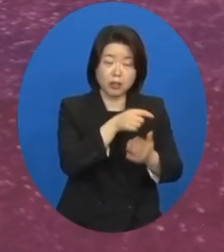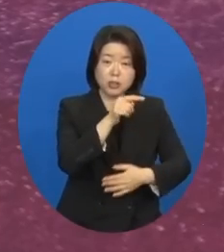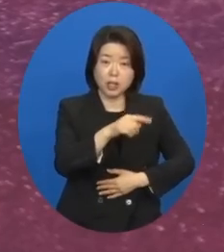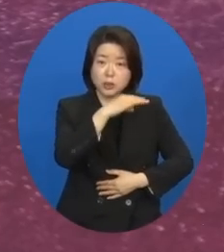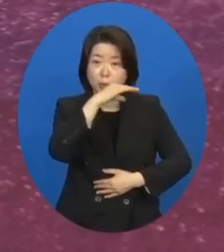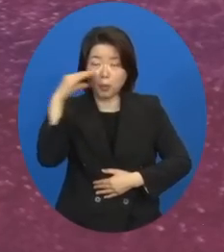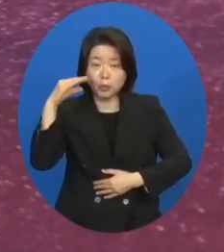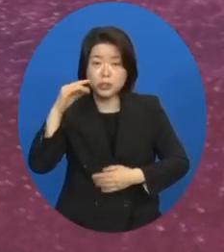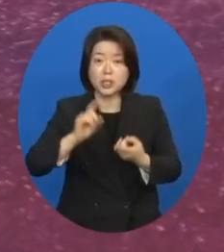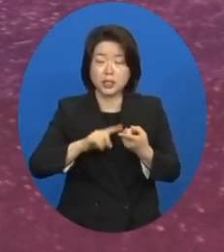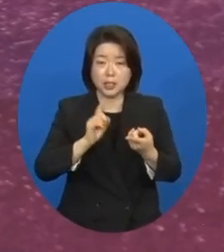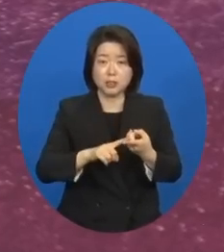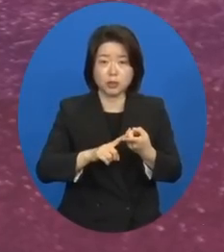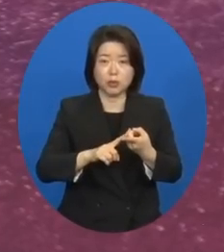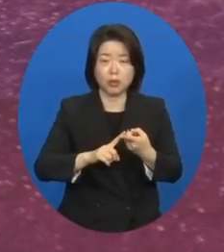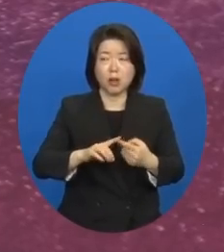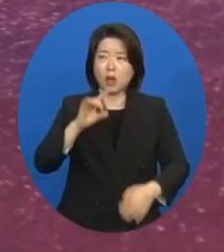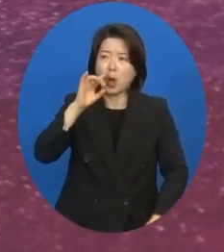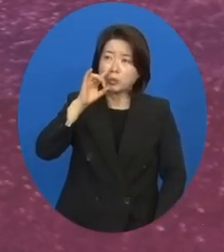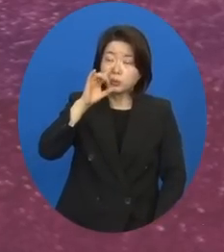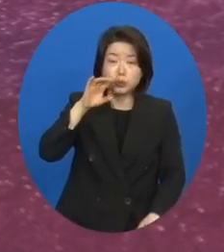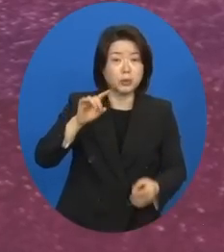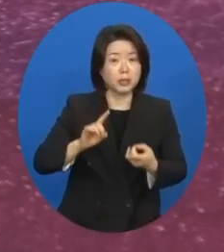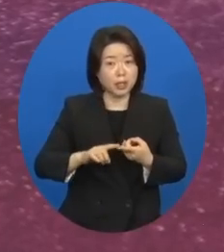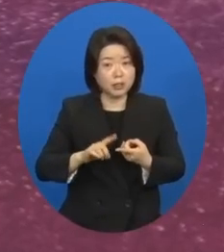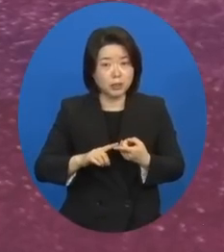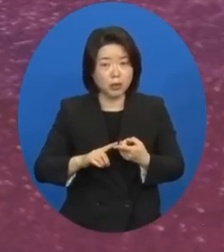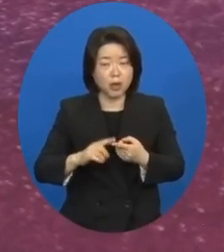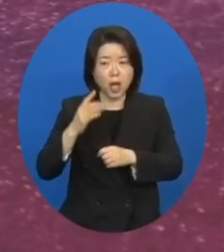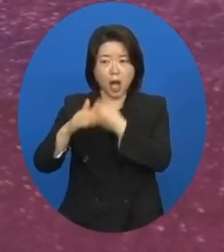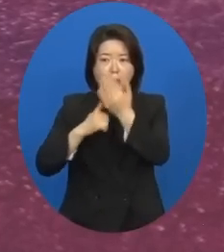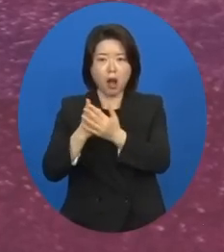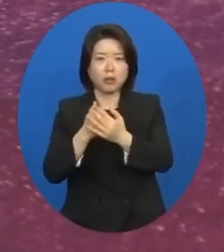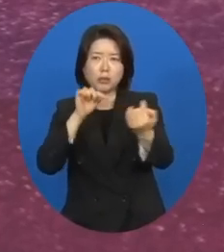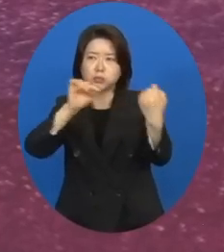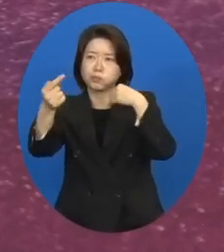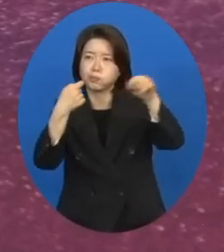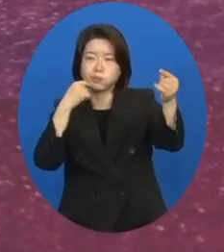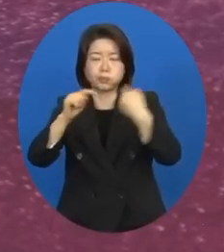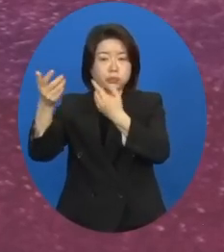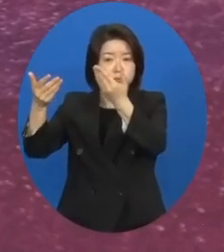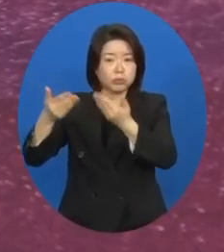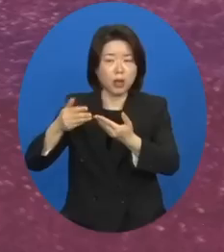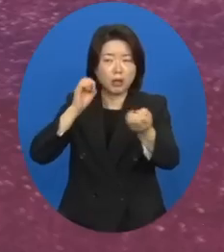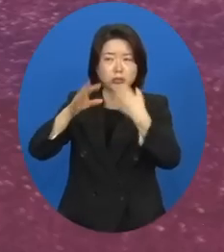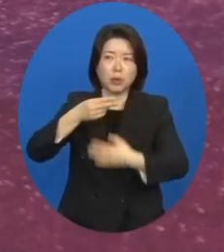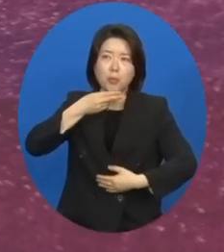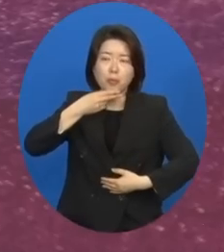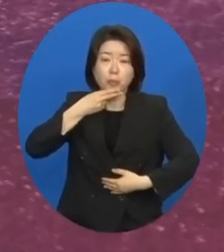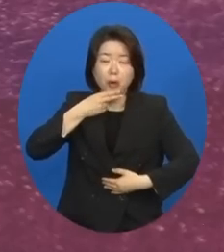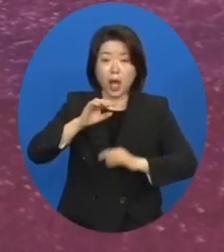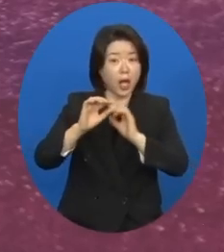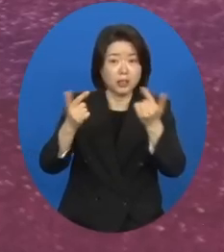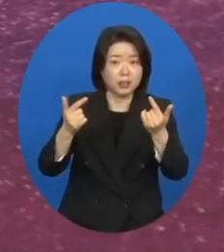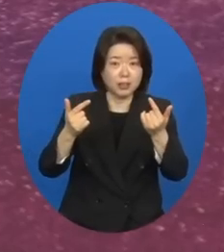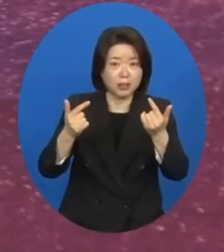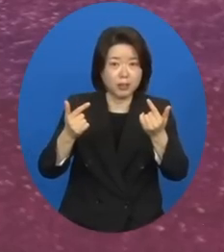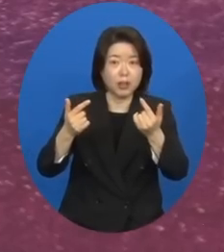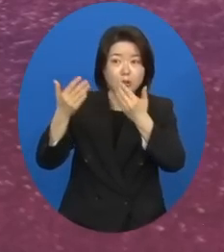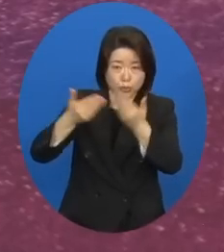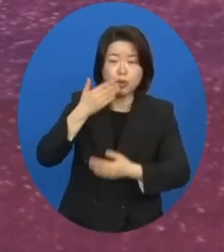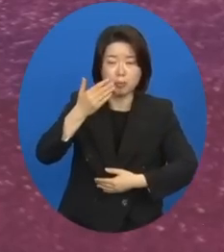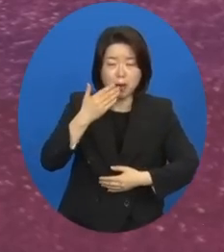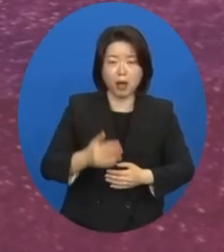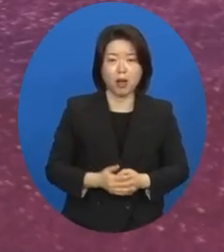옳은지 궁금해하는 것에 대해서 하나님께서 동문서답하시거나 응답하시지 않을 이유가 없습니다.